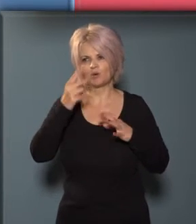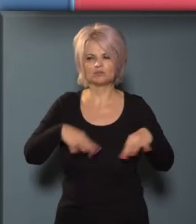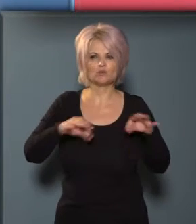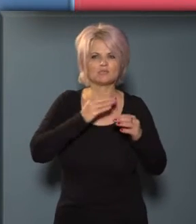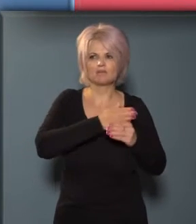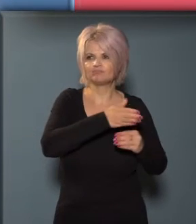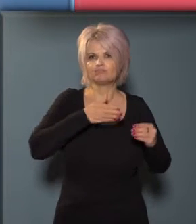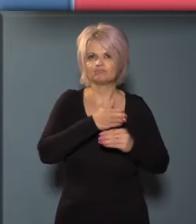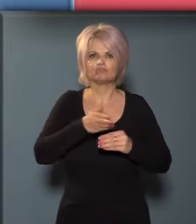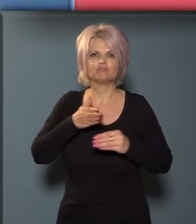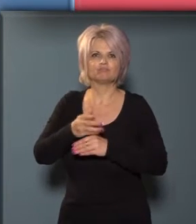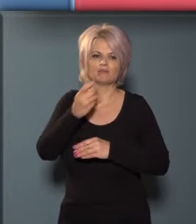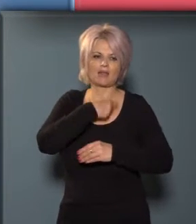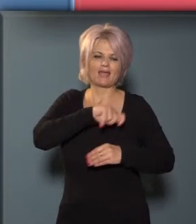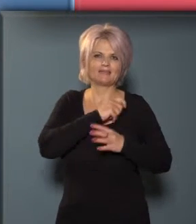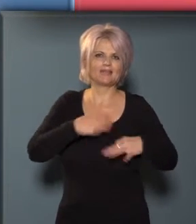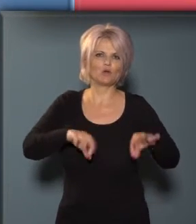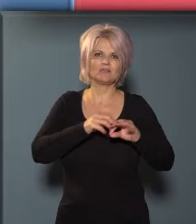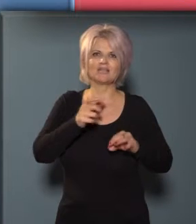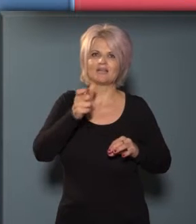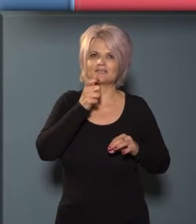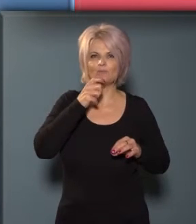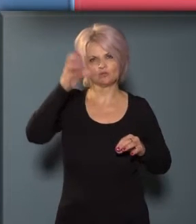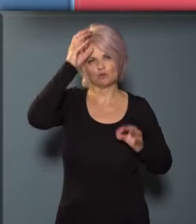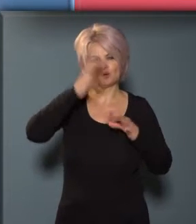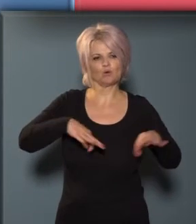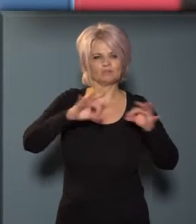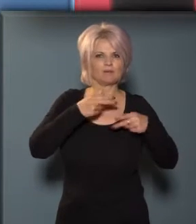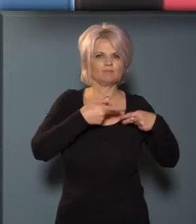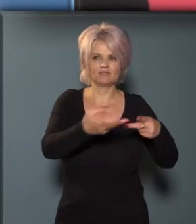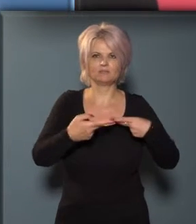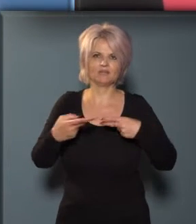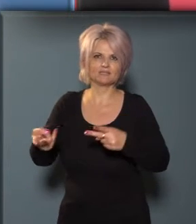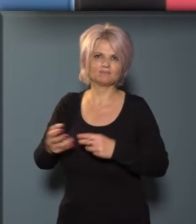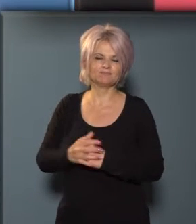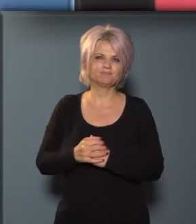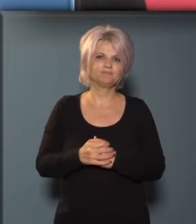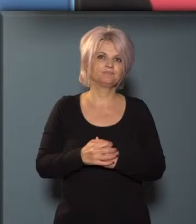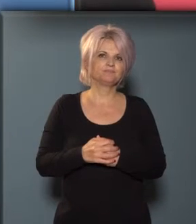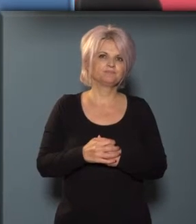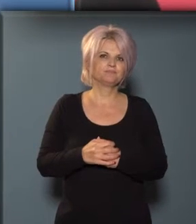Oroszországig, Lengyelországtól Ciprusig vagy Törökországig. Ön